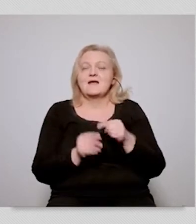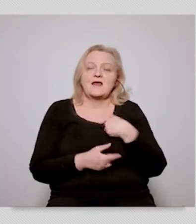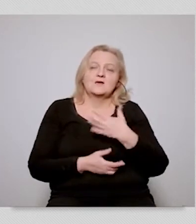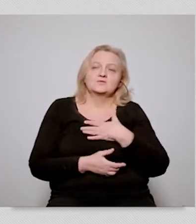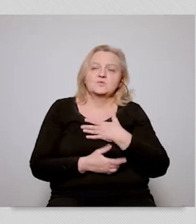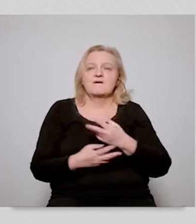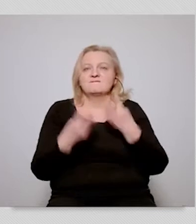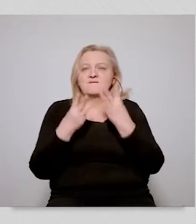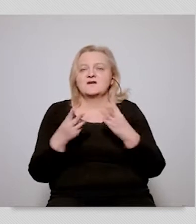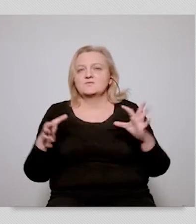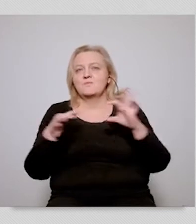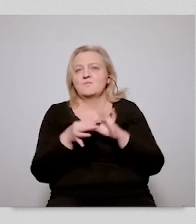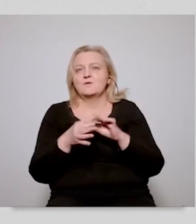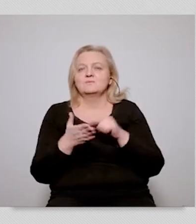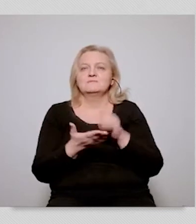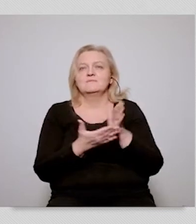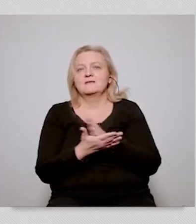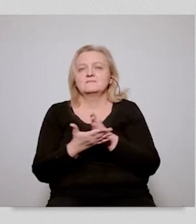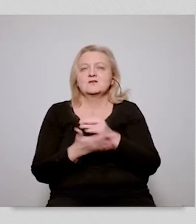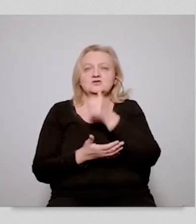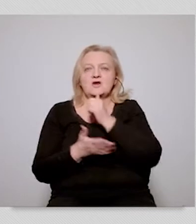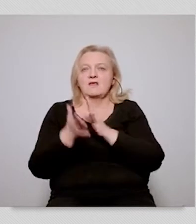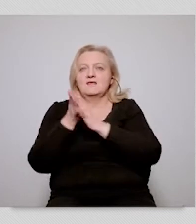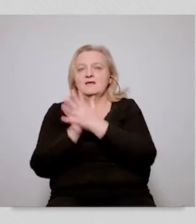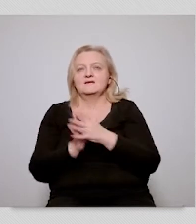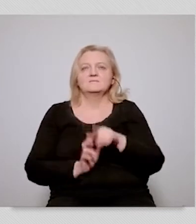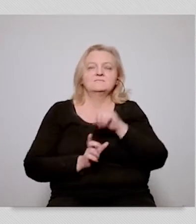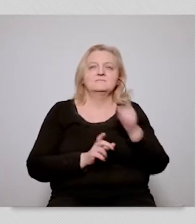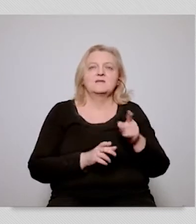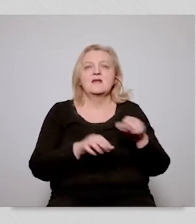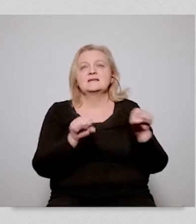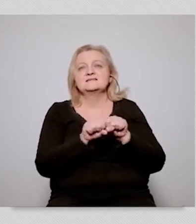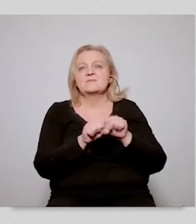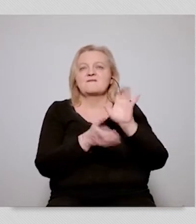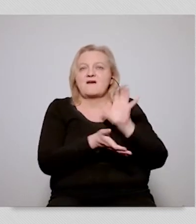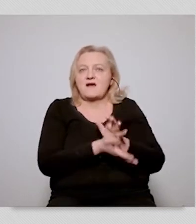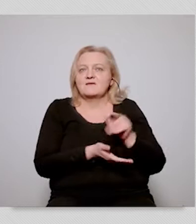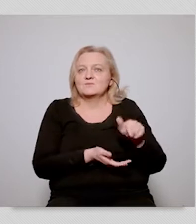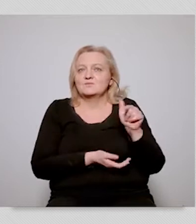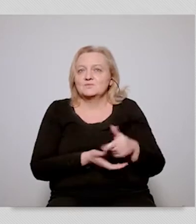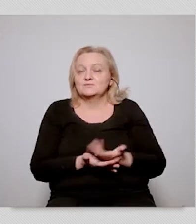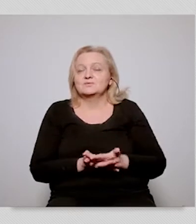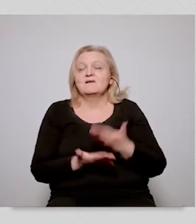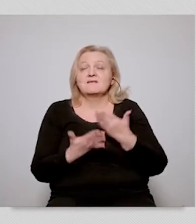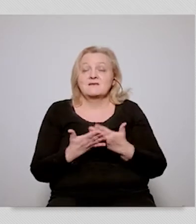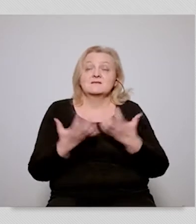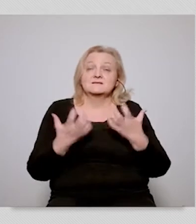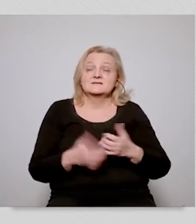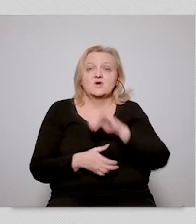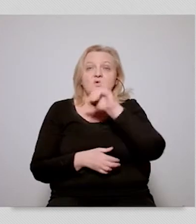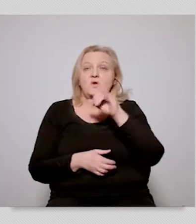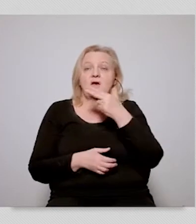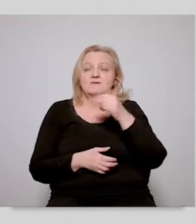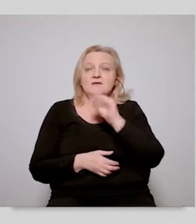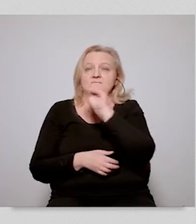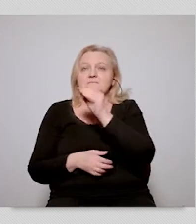łącznikiem jest ten pomiędzy zieloną transformacją, a jej sprawiedliwym charakterem. I dlatego chciałbym Joannę zapytać